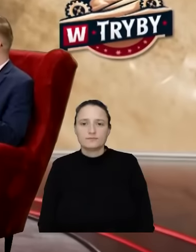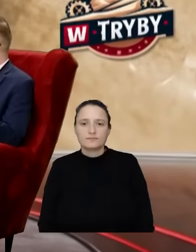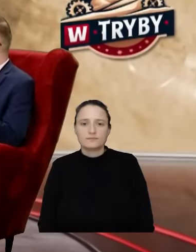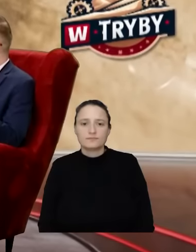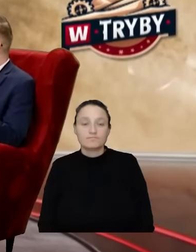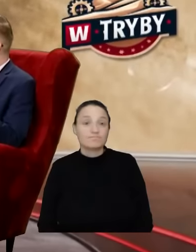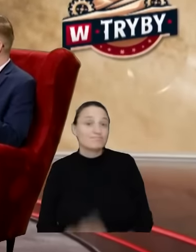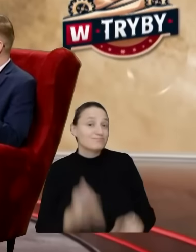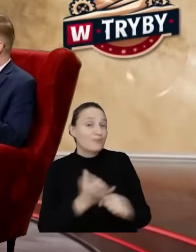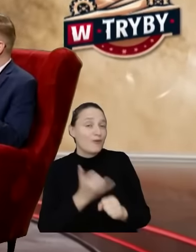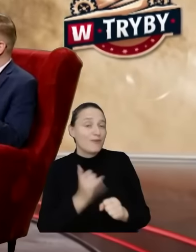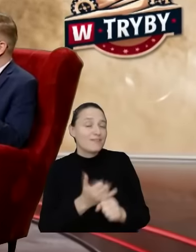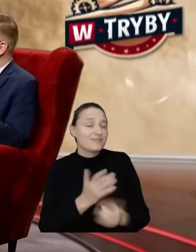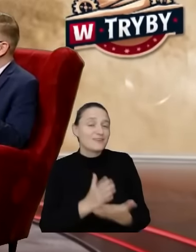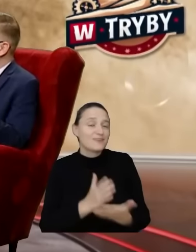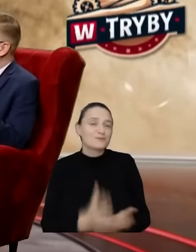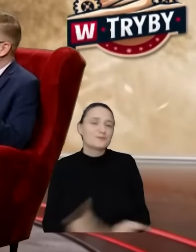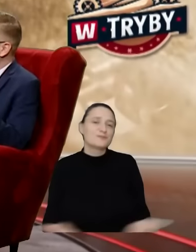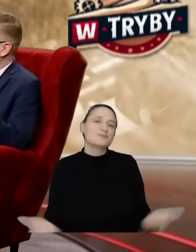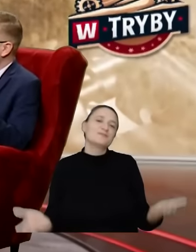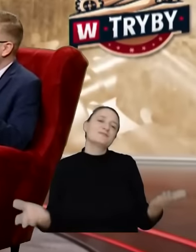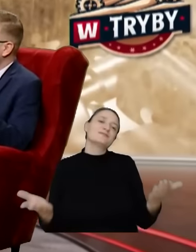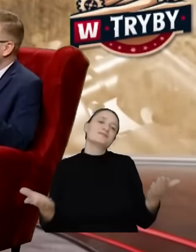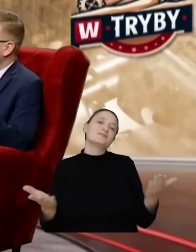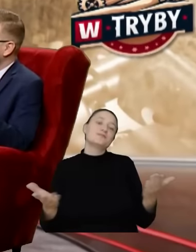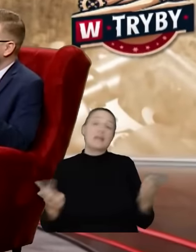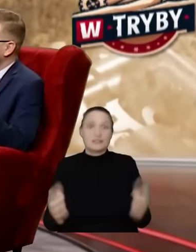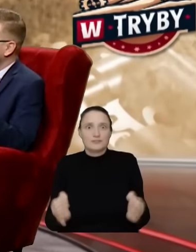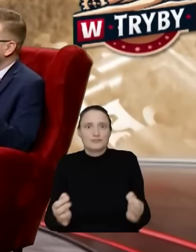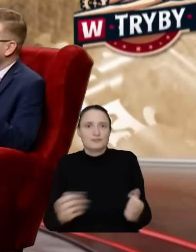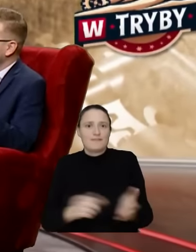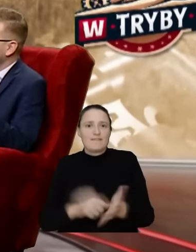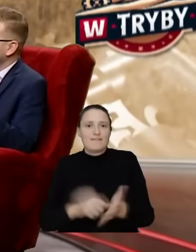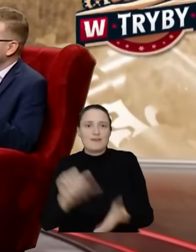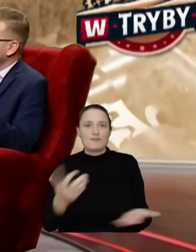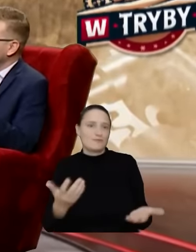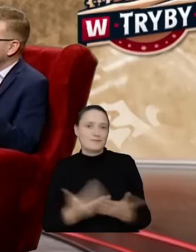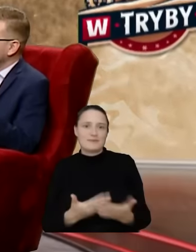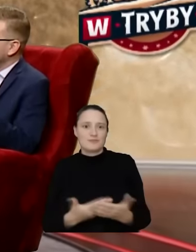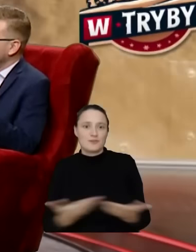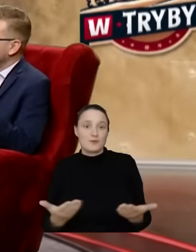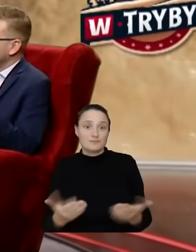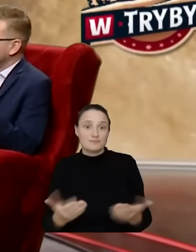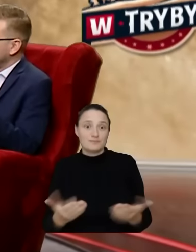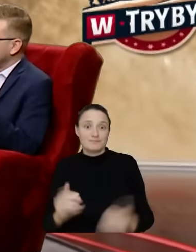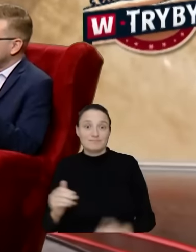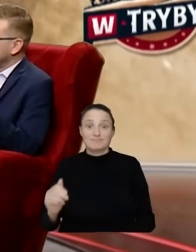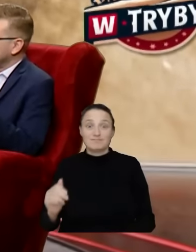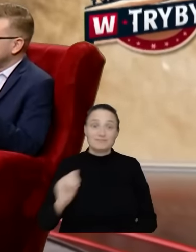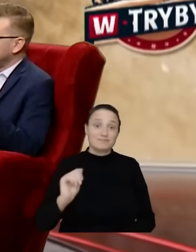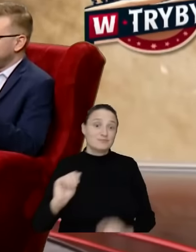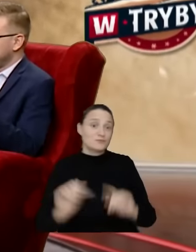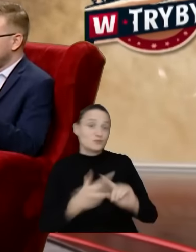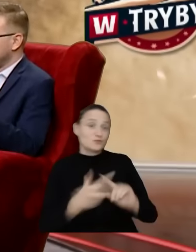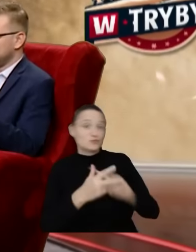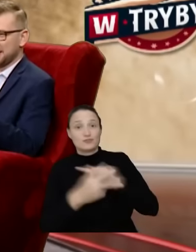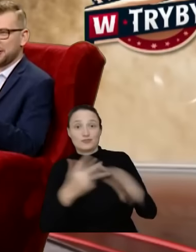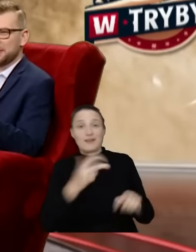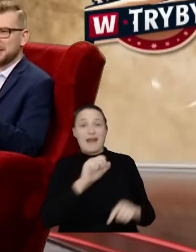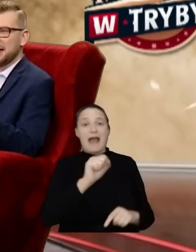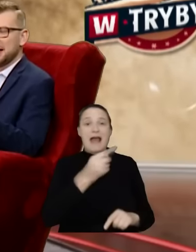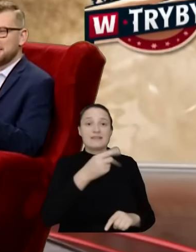Piątek, piąteczek, piątunio. Piątunio, a dzisiaj wyjątkowy format, bo witają Państwa Adrian Borecki.